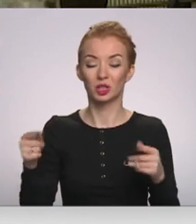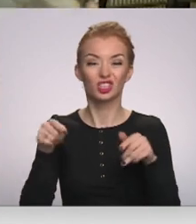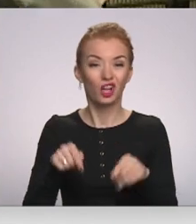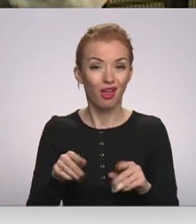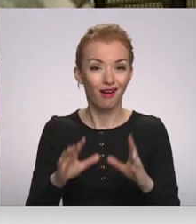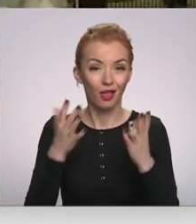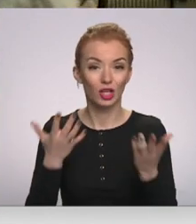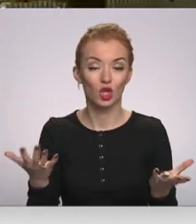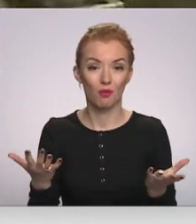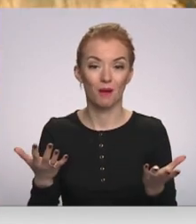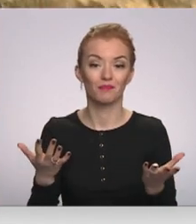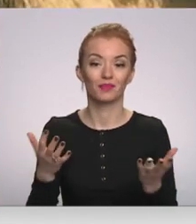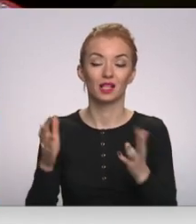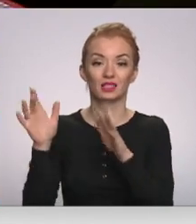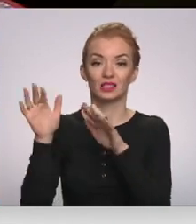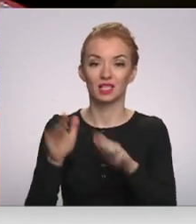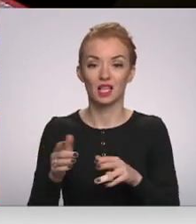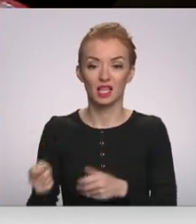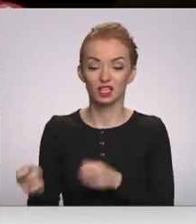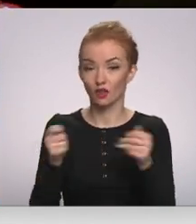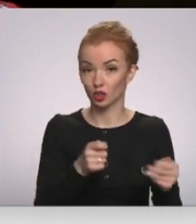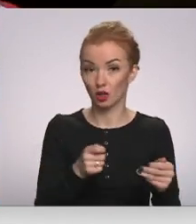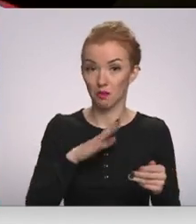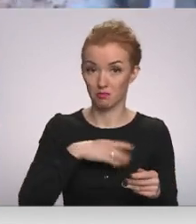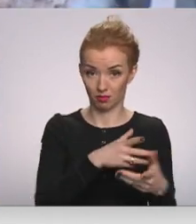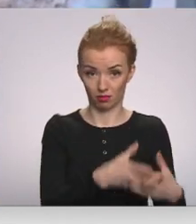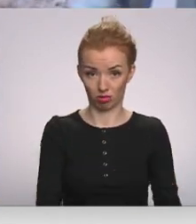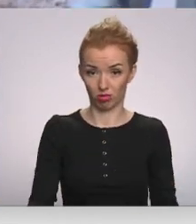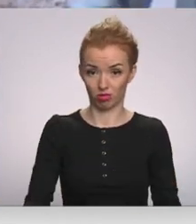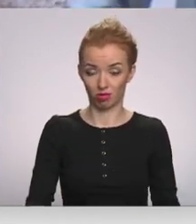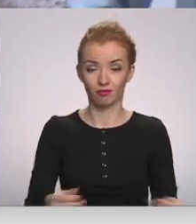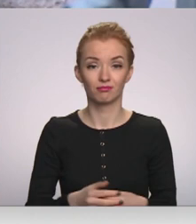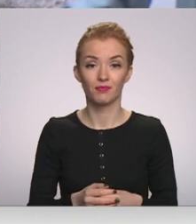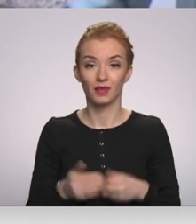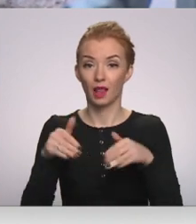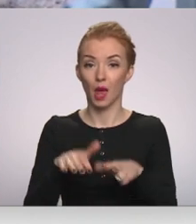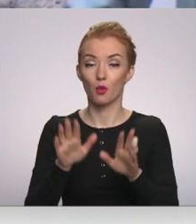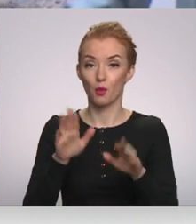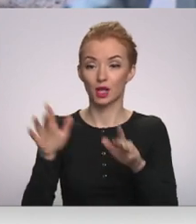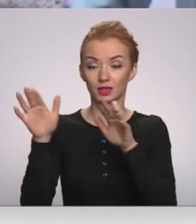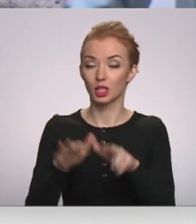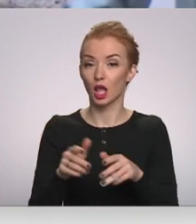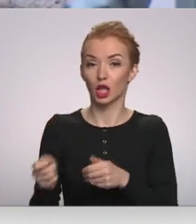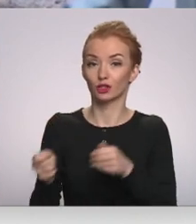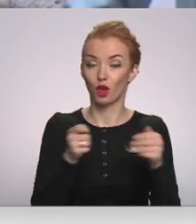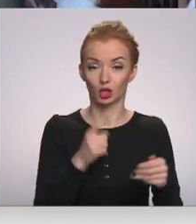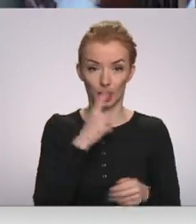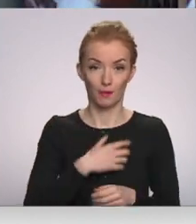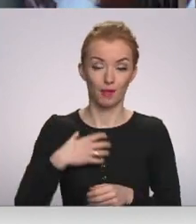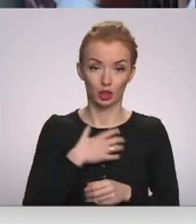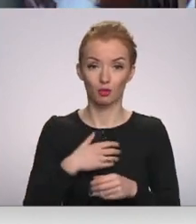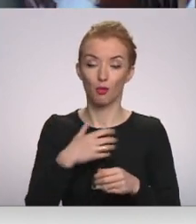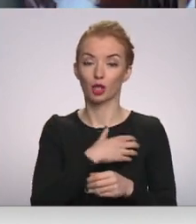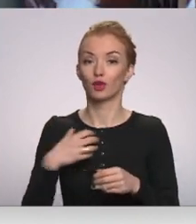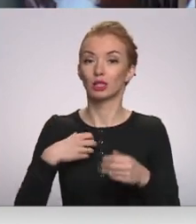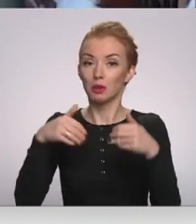Šī gadījumā sniega izvešana, mēs izvedam sniegu, kurš pēc tam izkūst. Lēmumu par sniega izbešanas nepieciešamību pašvaldība